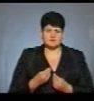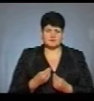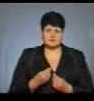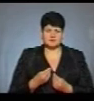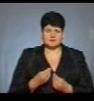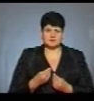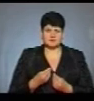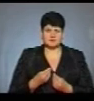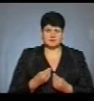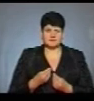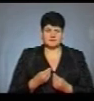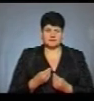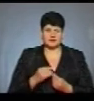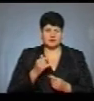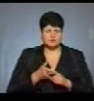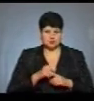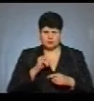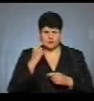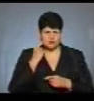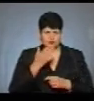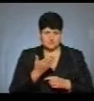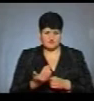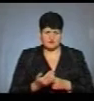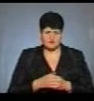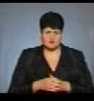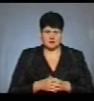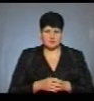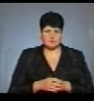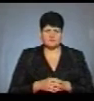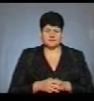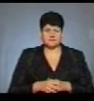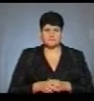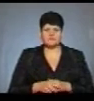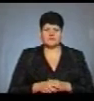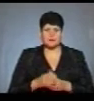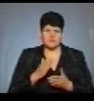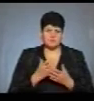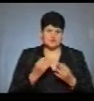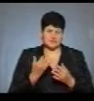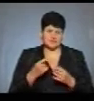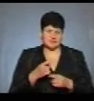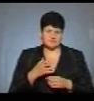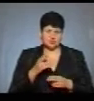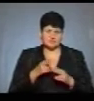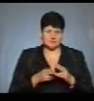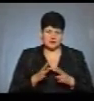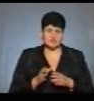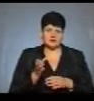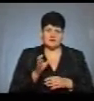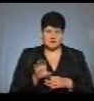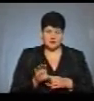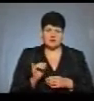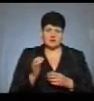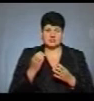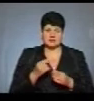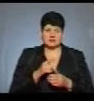документи. На жаль, дуже погано чути вас. Перепрошуємо. Маємо ще декілька хвилин до завершення ефіру. І